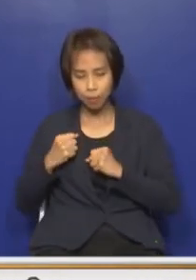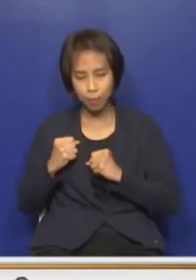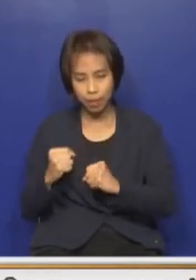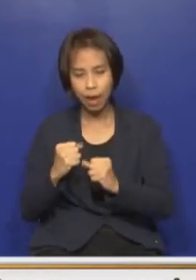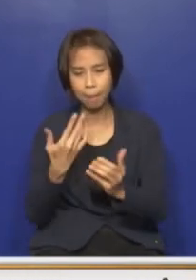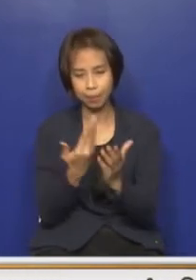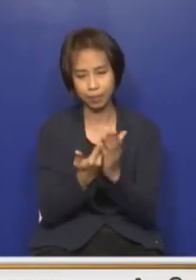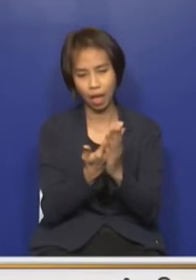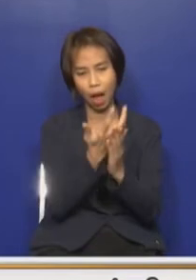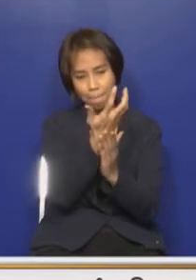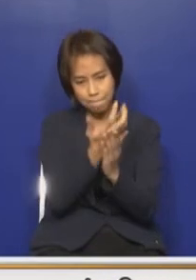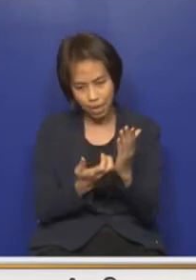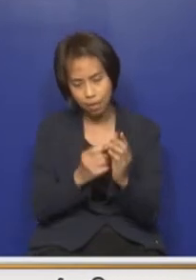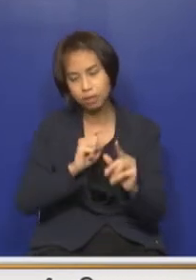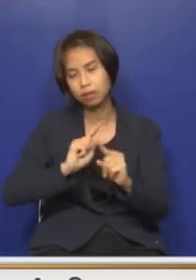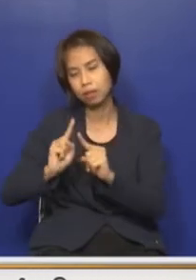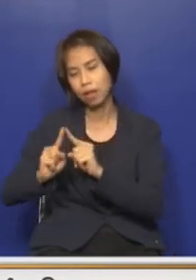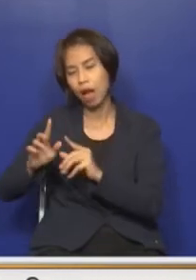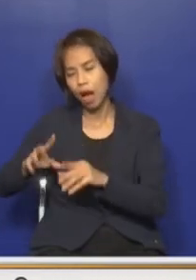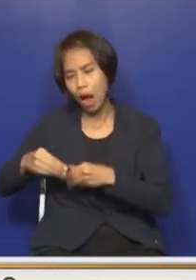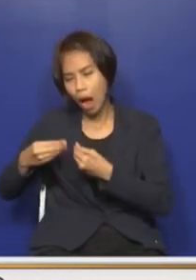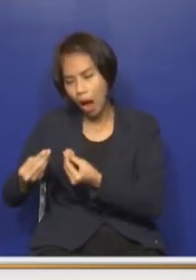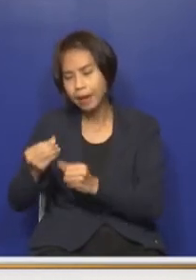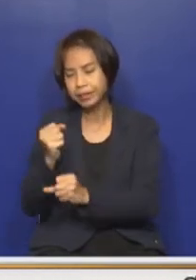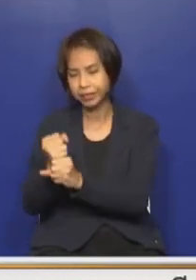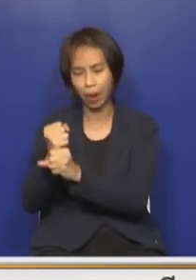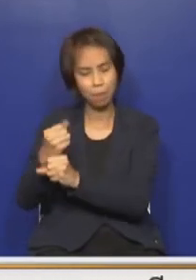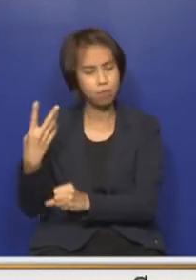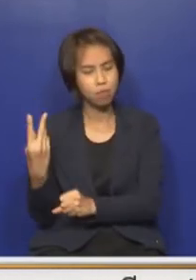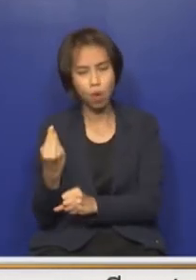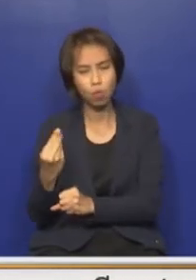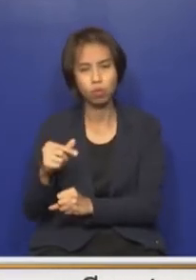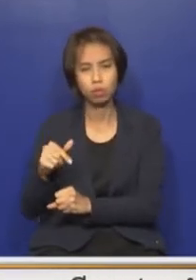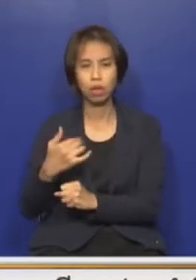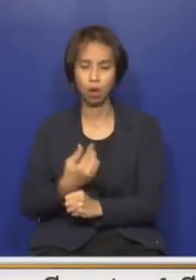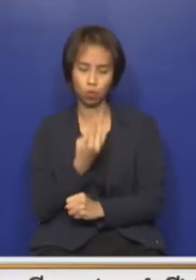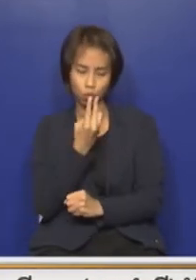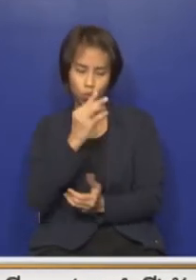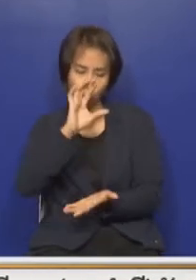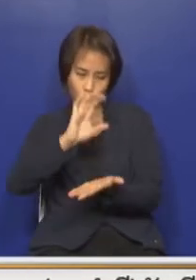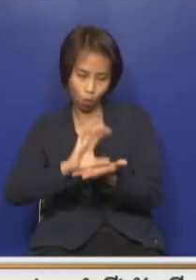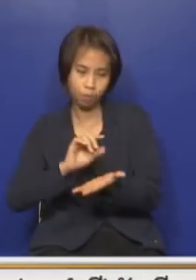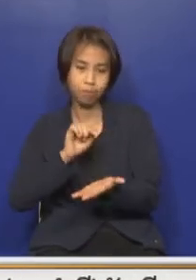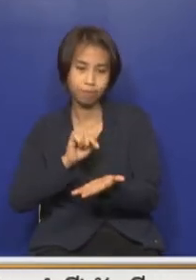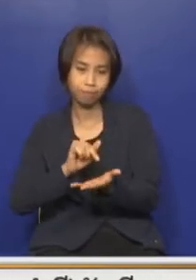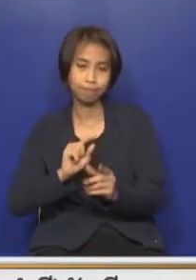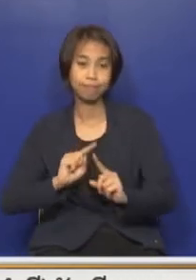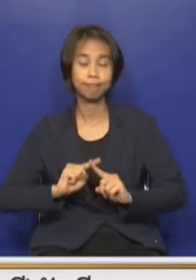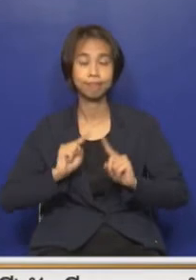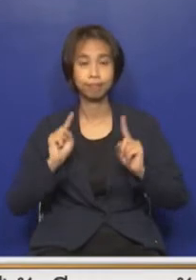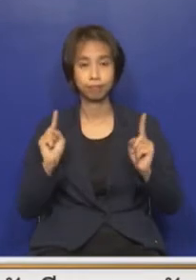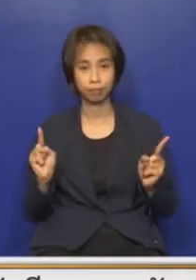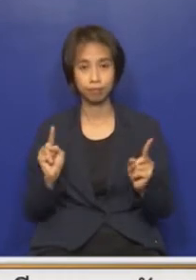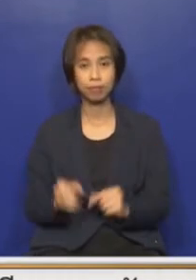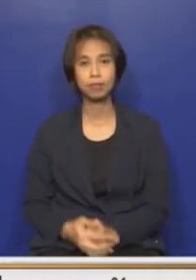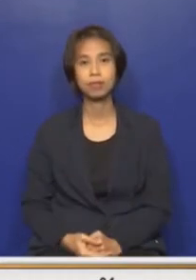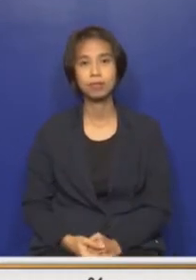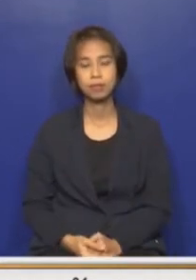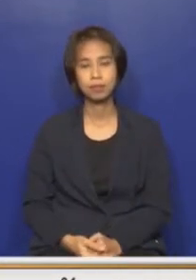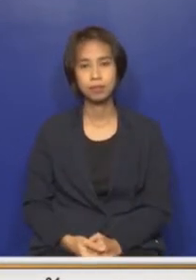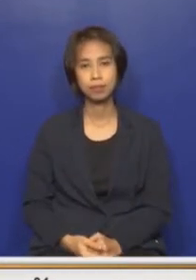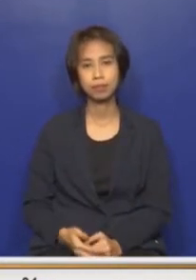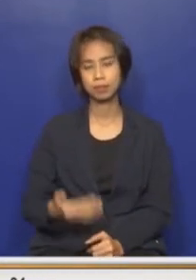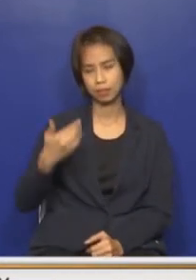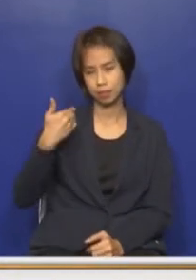เบิกจ่ายเร่งรัดการทำงานของรัฐโดยดูจากตัวเลขงบประมาณแต่ก็จะปรากฏว่